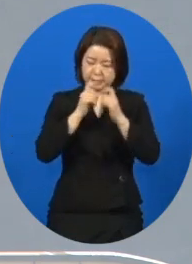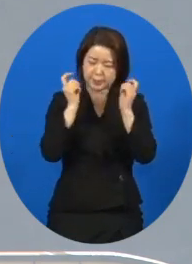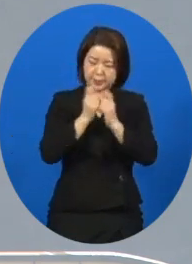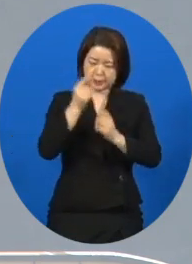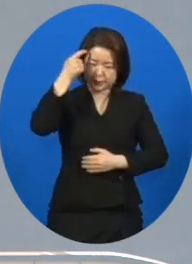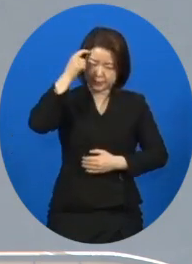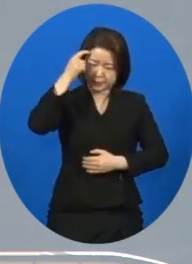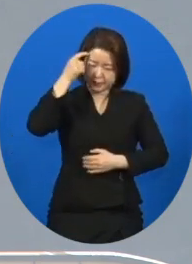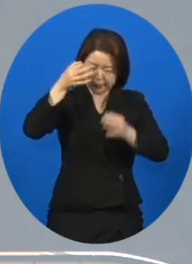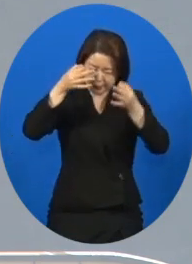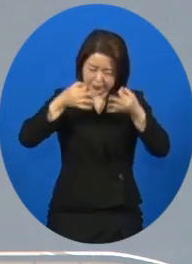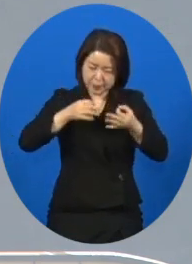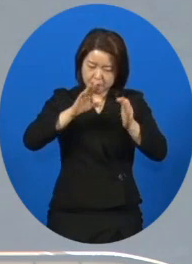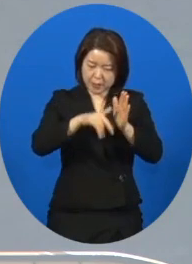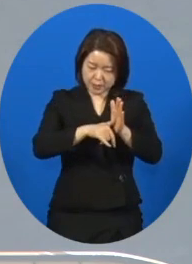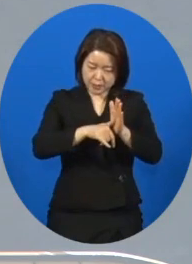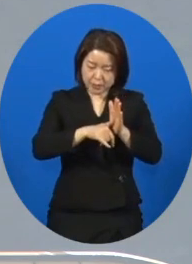하고